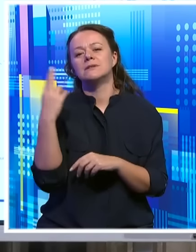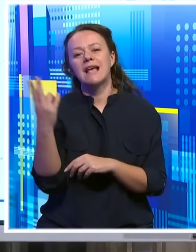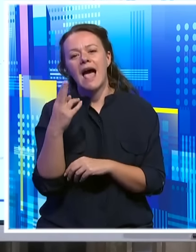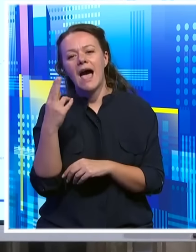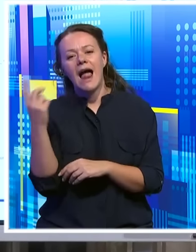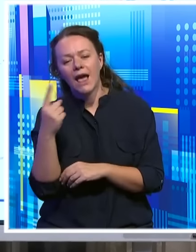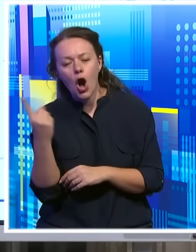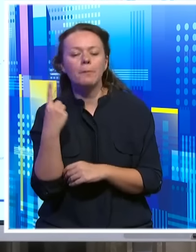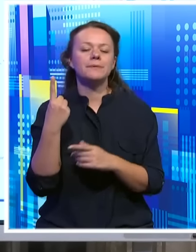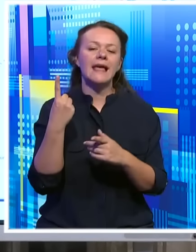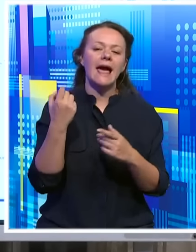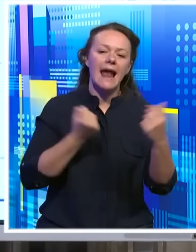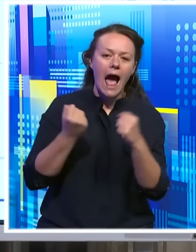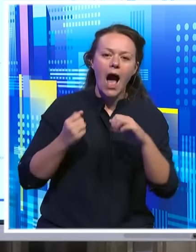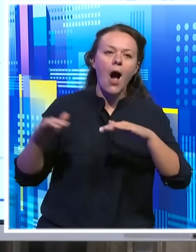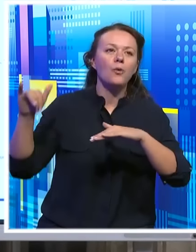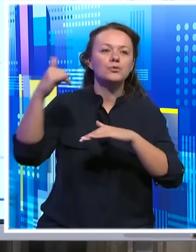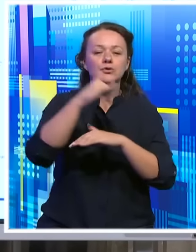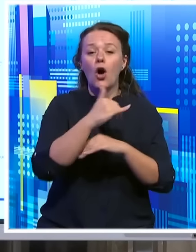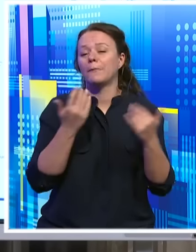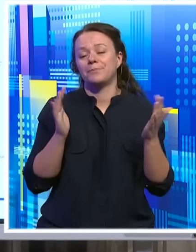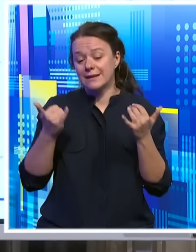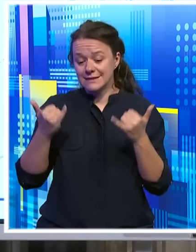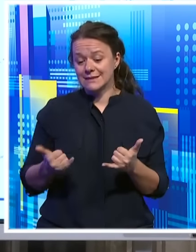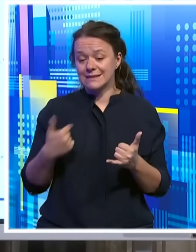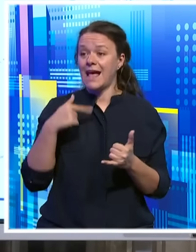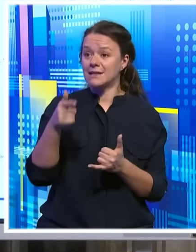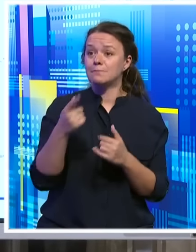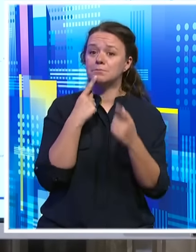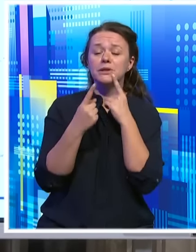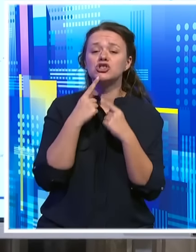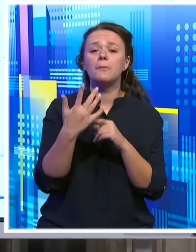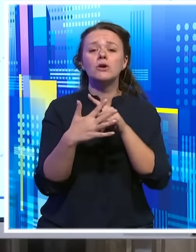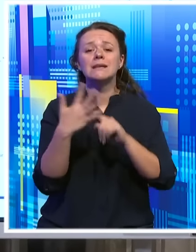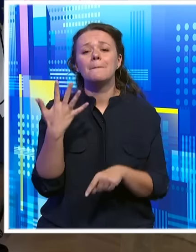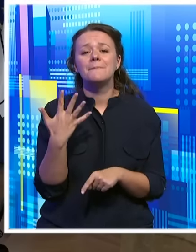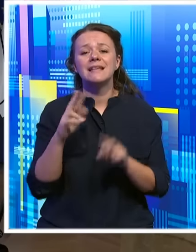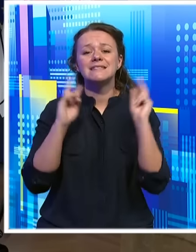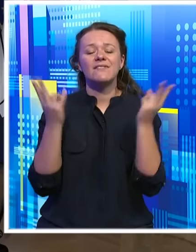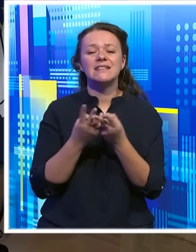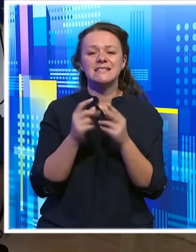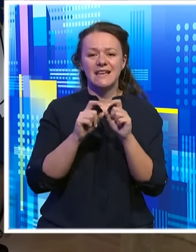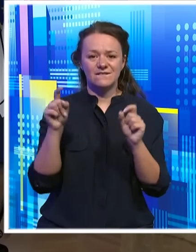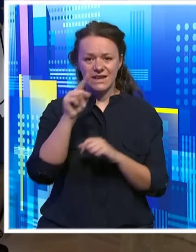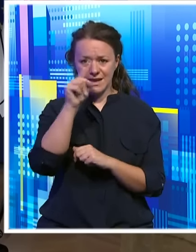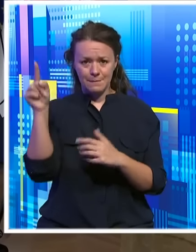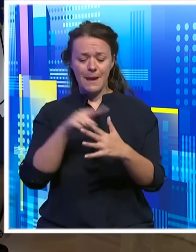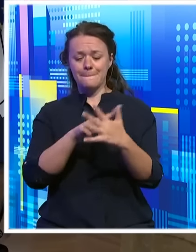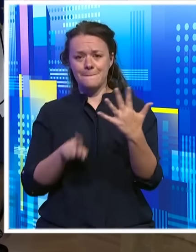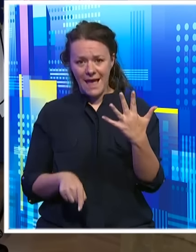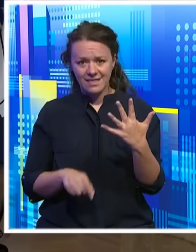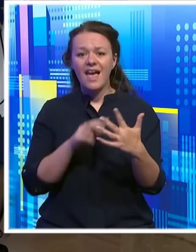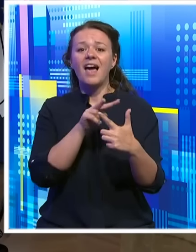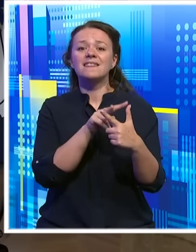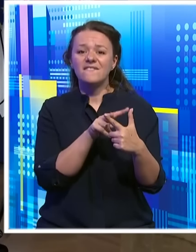automobilima. Mi smo u pregovorima u ovom trenutku sa 5 kompanija svetskih. Dve sigurno dobijaju u svojim